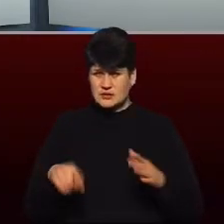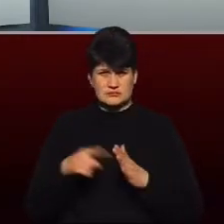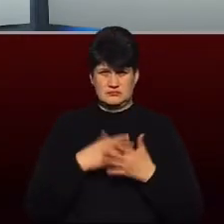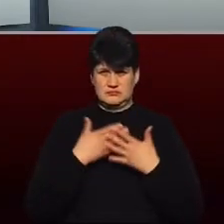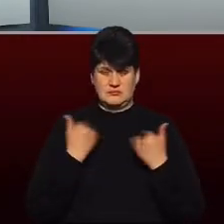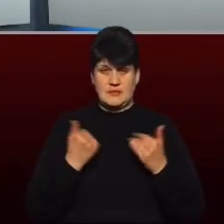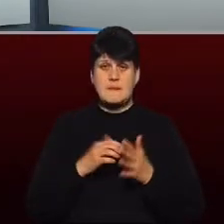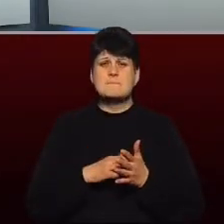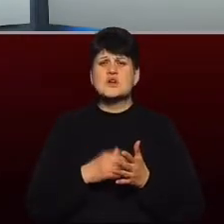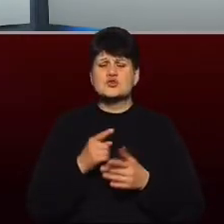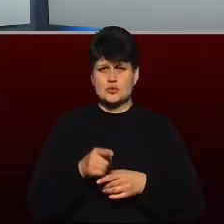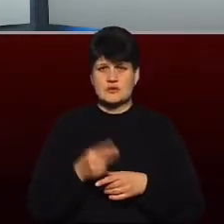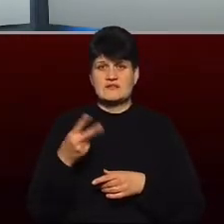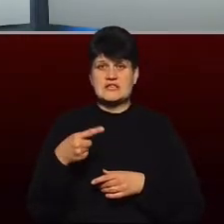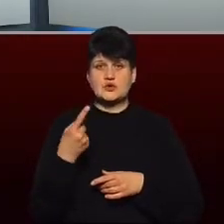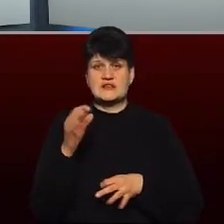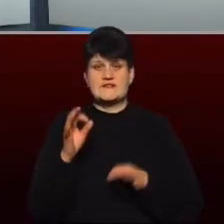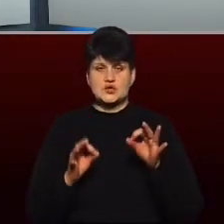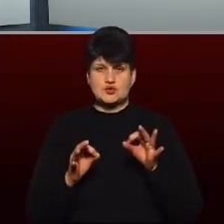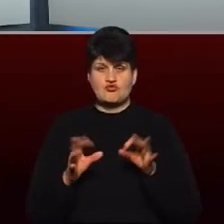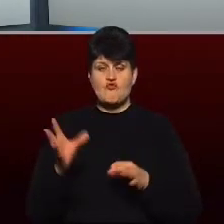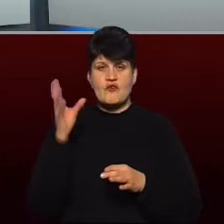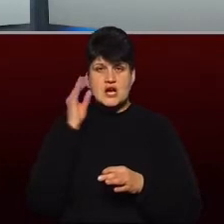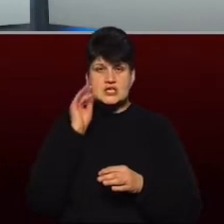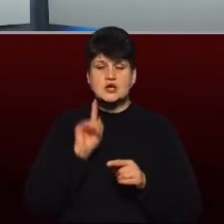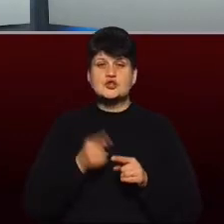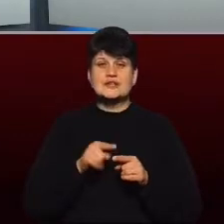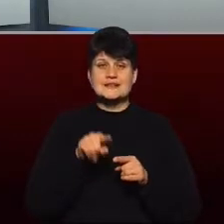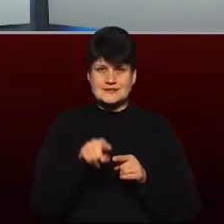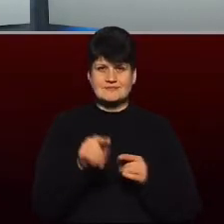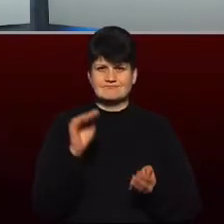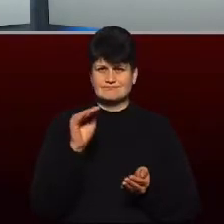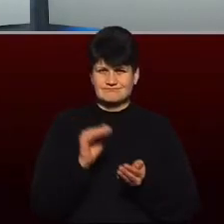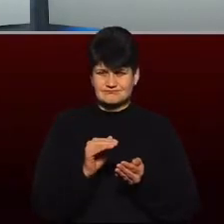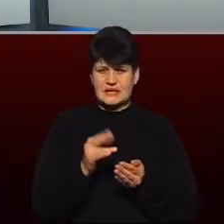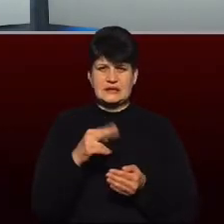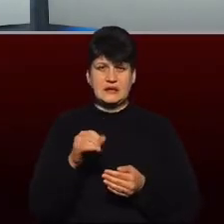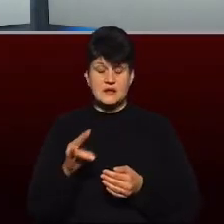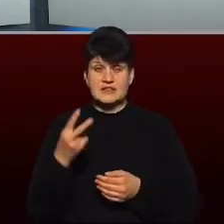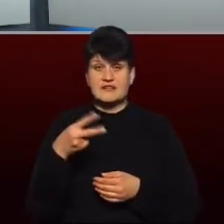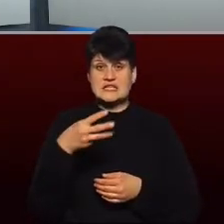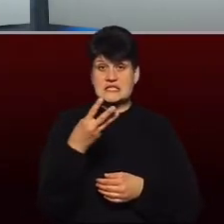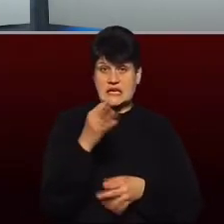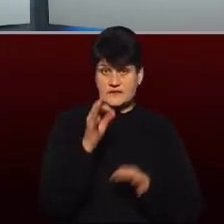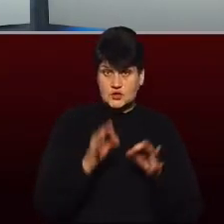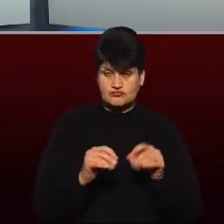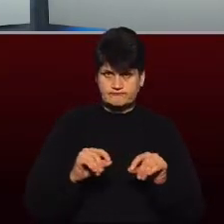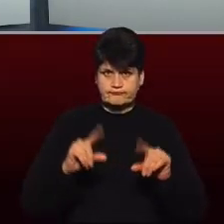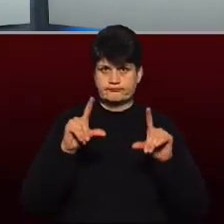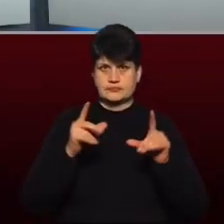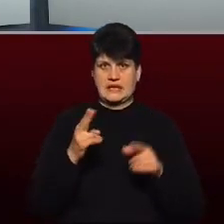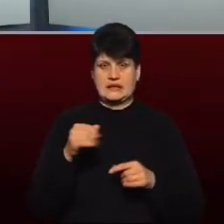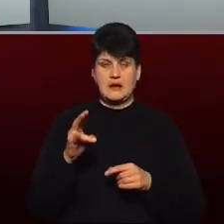Причому 21% вважає, що ці дані занижені, а 23% – що завищені, а